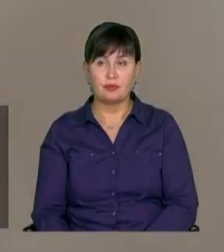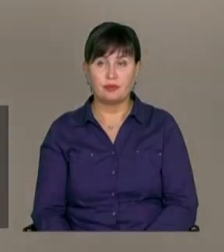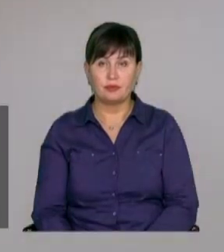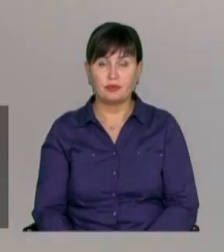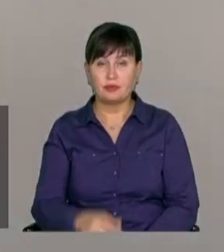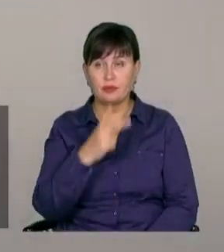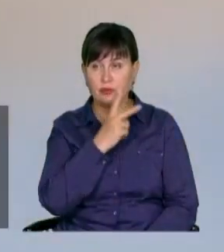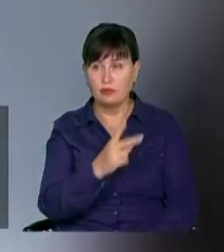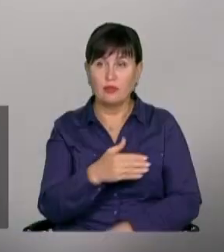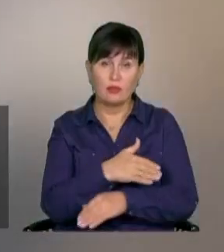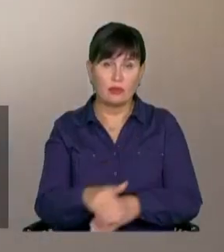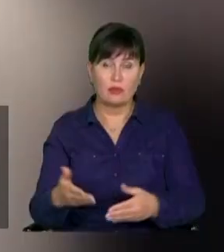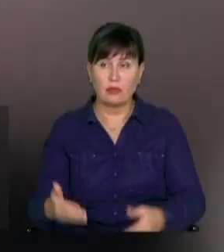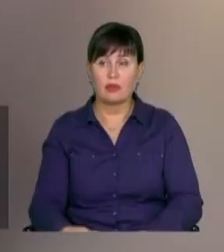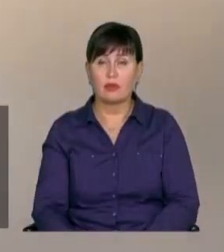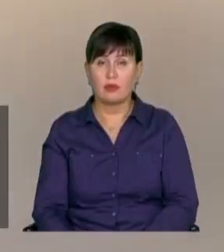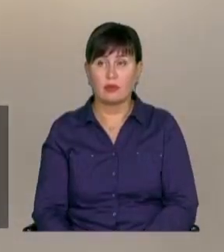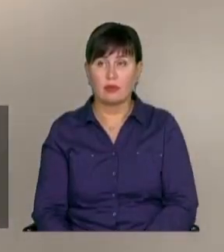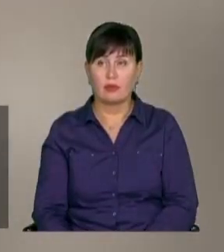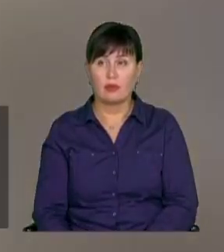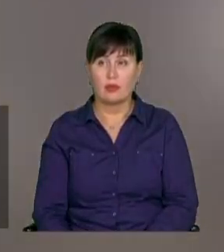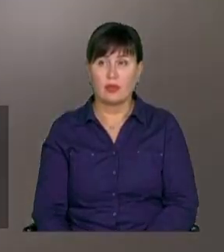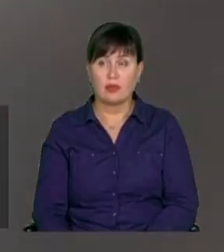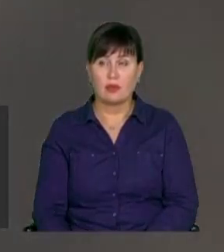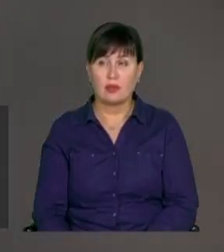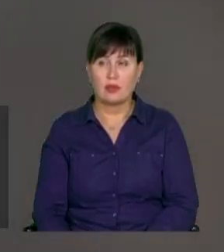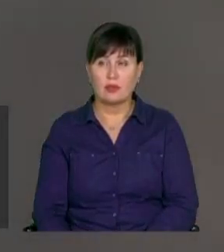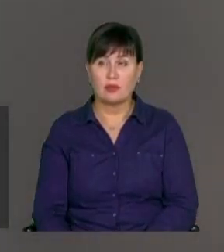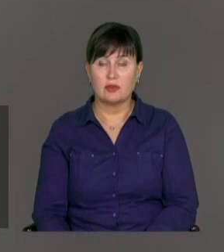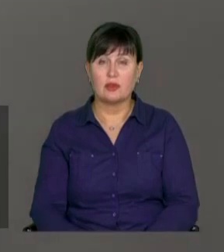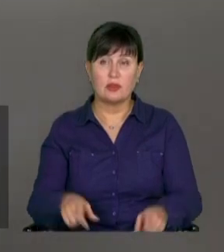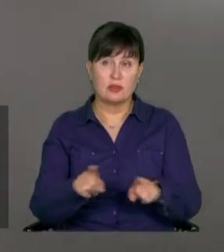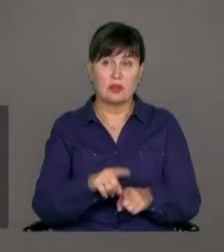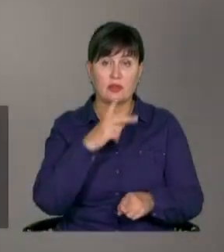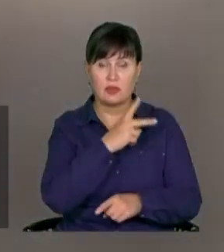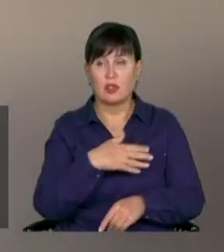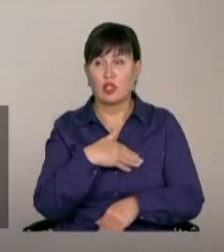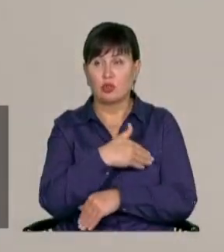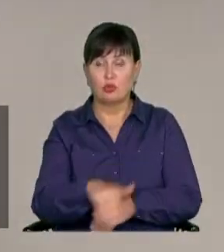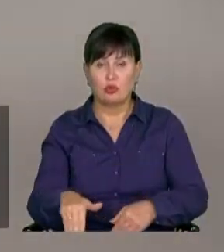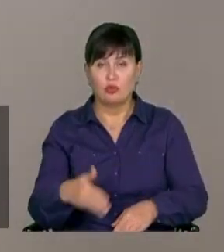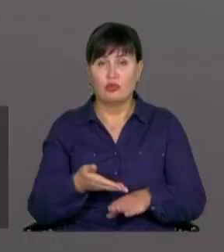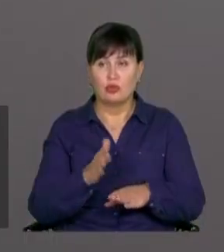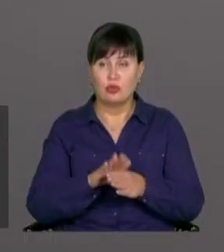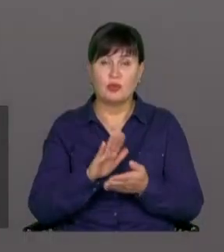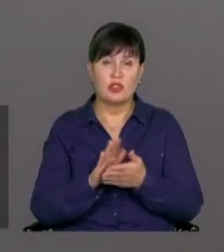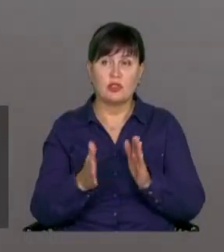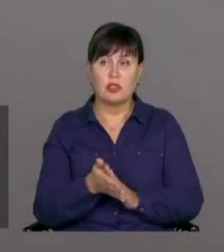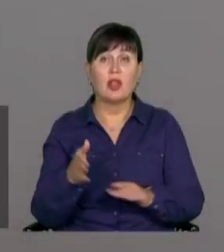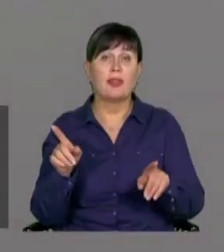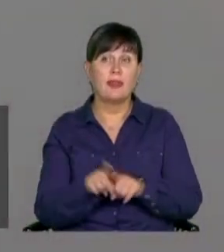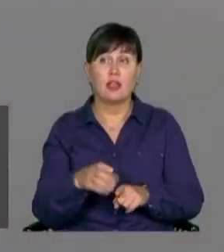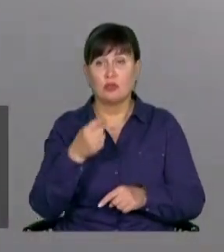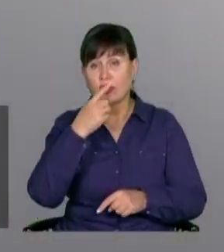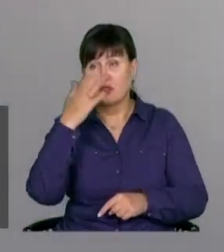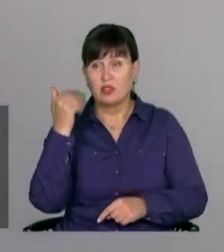Посмотрите на улицу Совпокбаева. Вот так вот выглядит наша улица в ужасном состоянии. Вот так еще